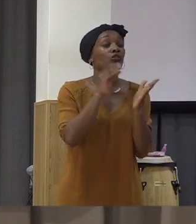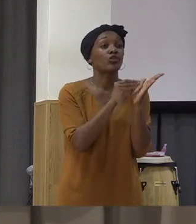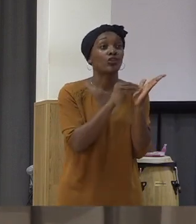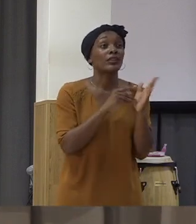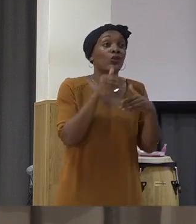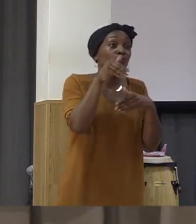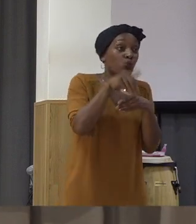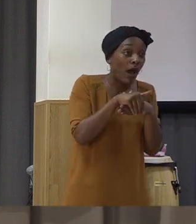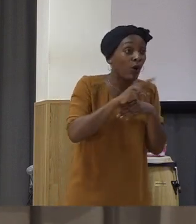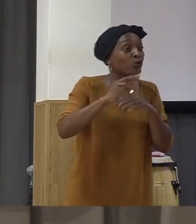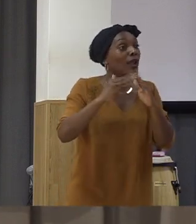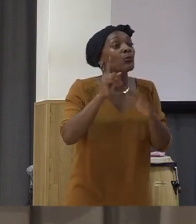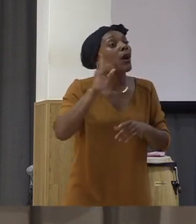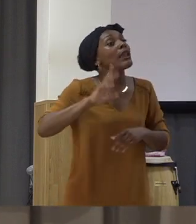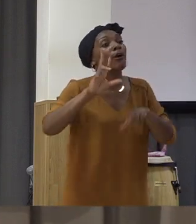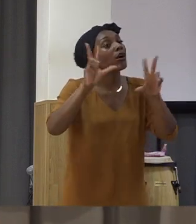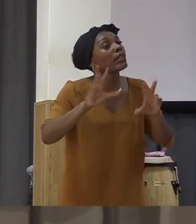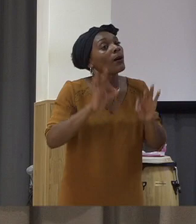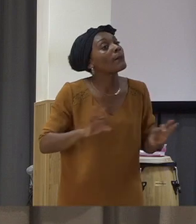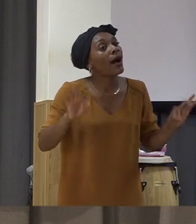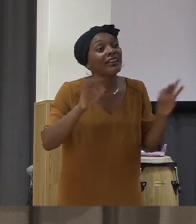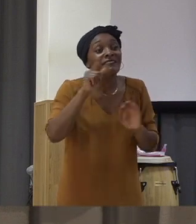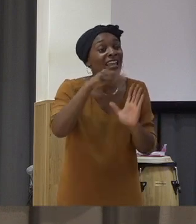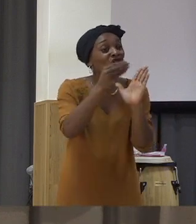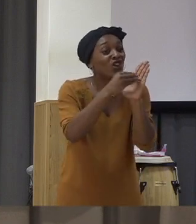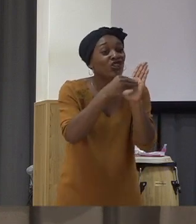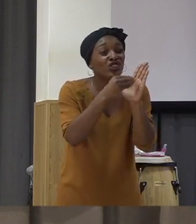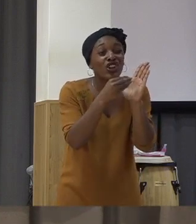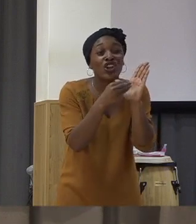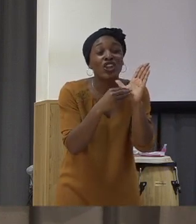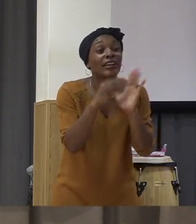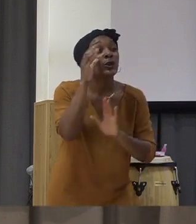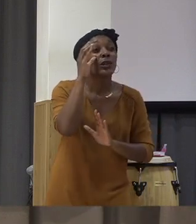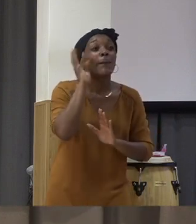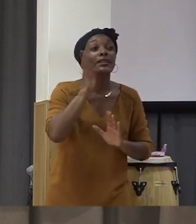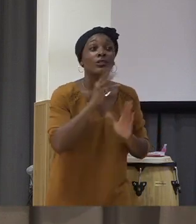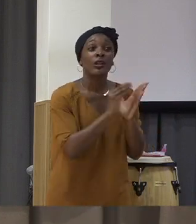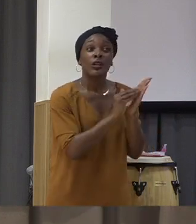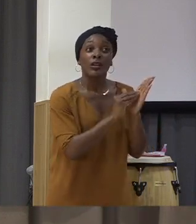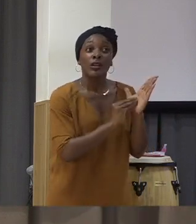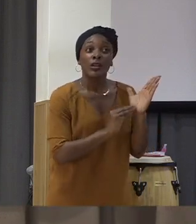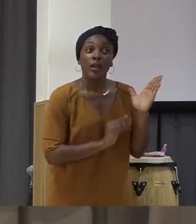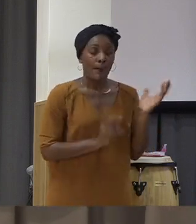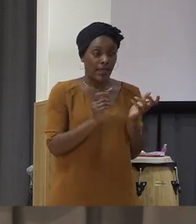rentrait à la maison, parce qu'il n'y avait pas d'ordinateur à l'époque, hein, donc on avait pris les notes pendant le culte, On le remettait au propre chez nous et